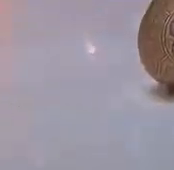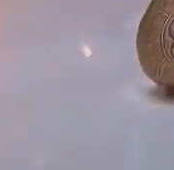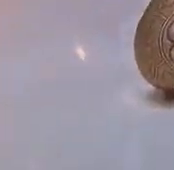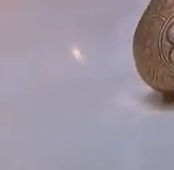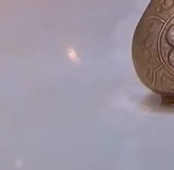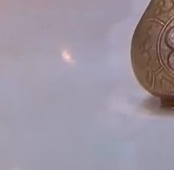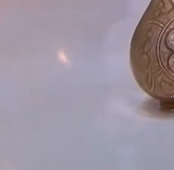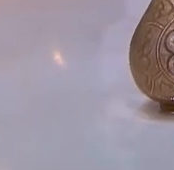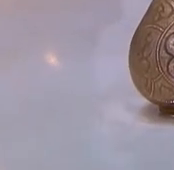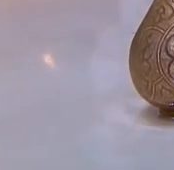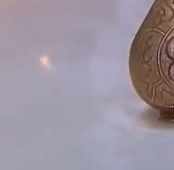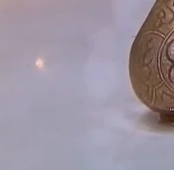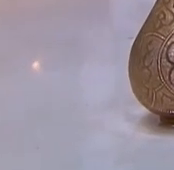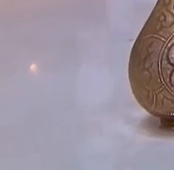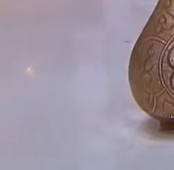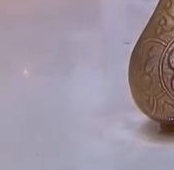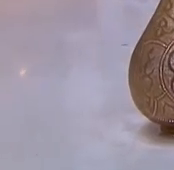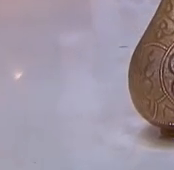العالمين